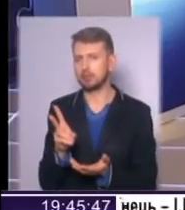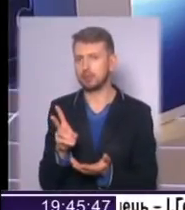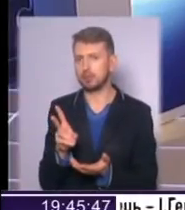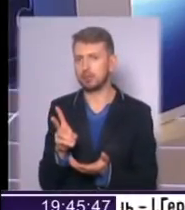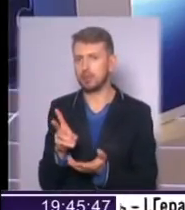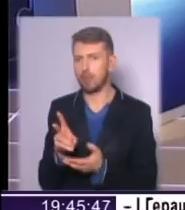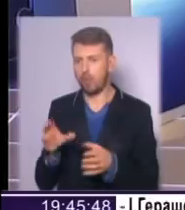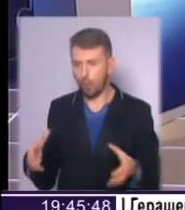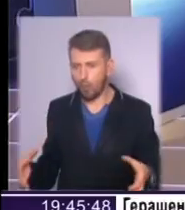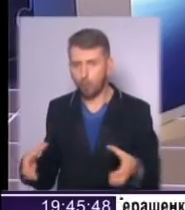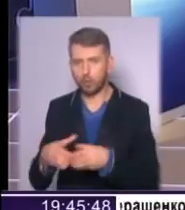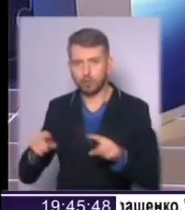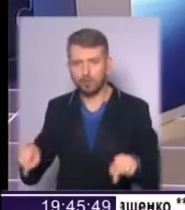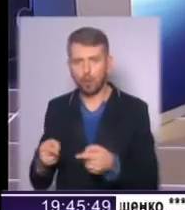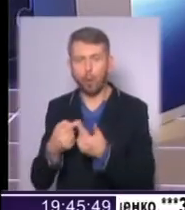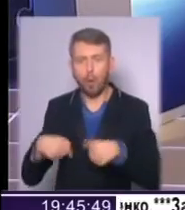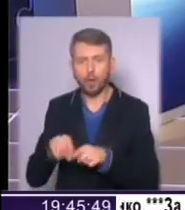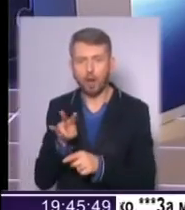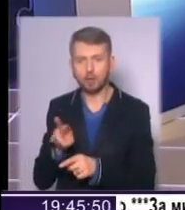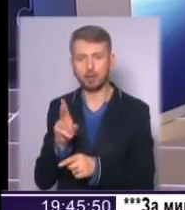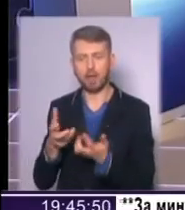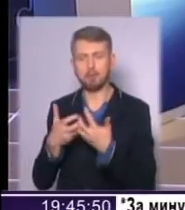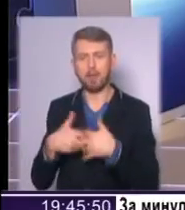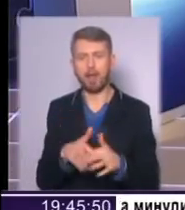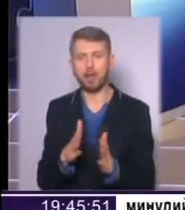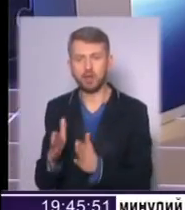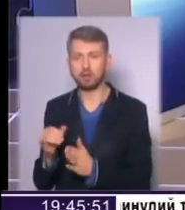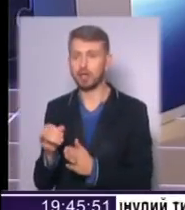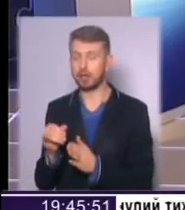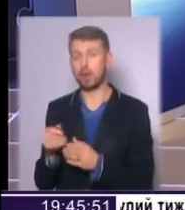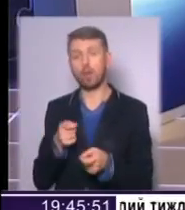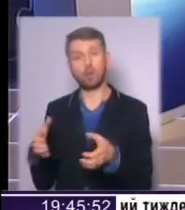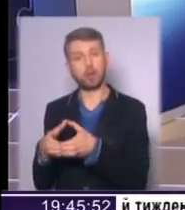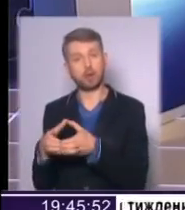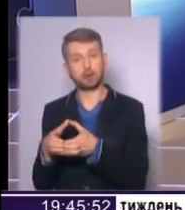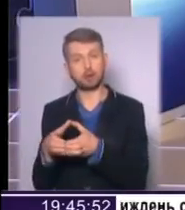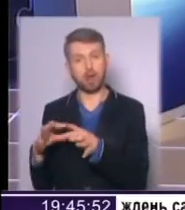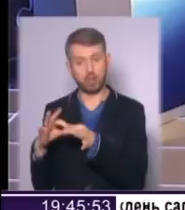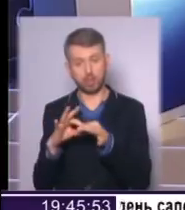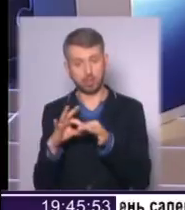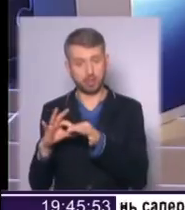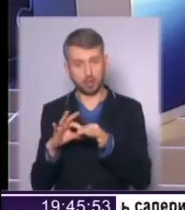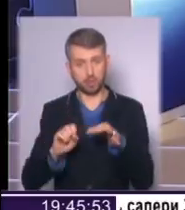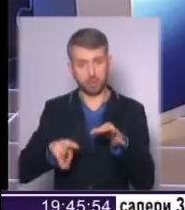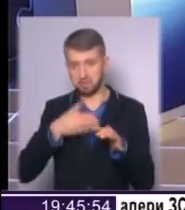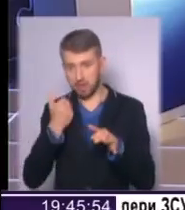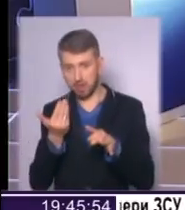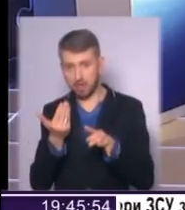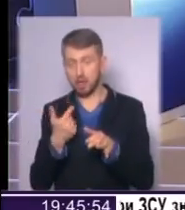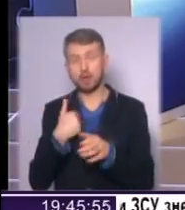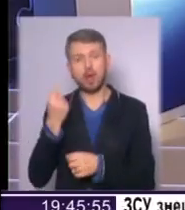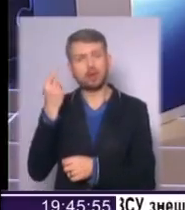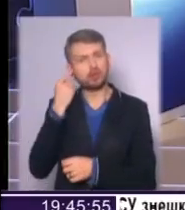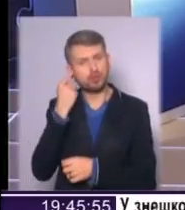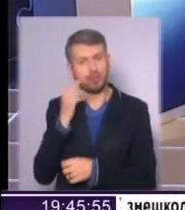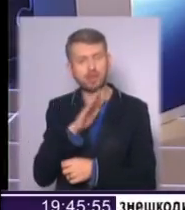утворення, так, як орган, як механізм і уряд, наскільки контакт все ж таки є? Бо я знову ж таки чув вже не на